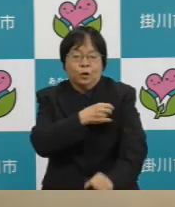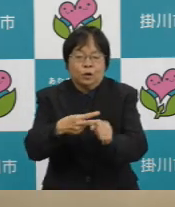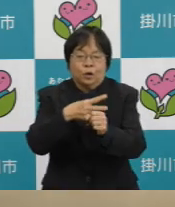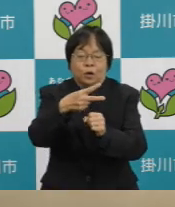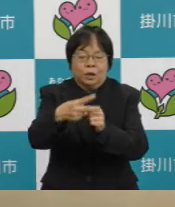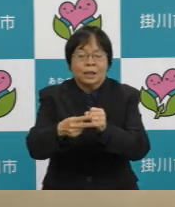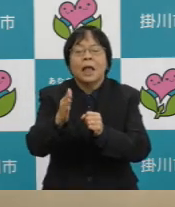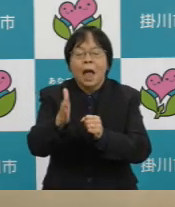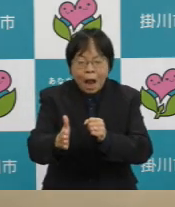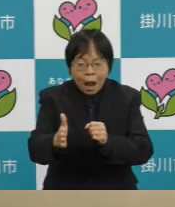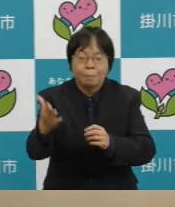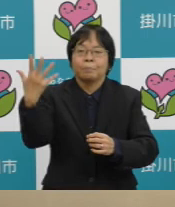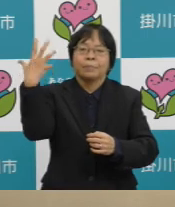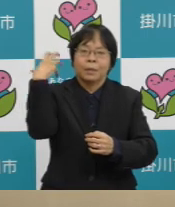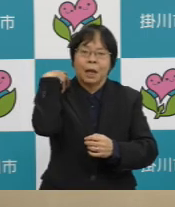ておりましたが、